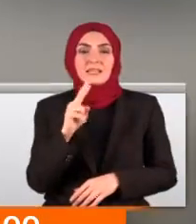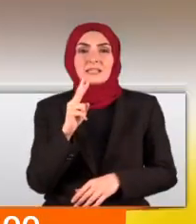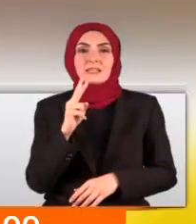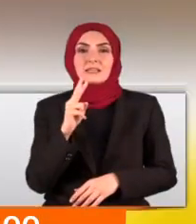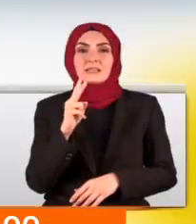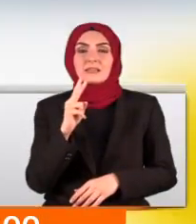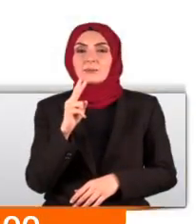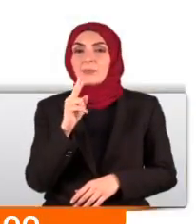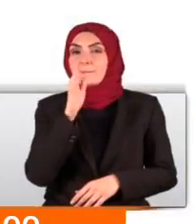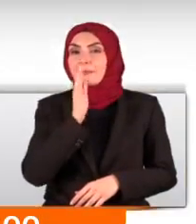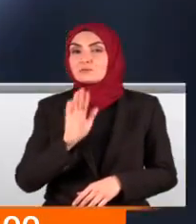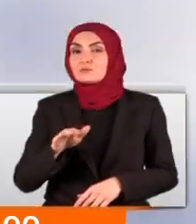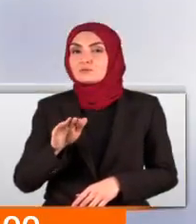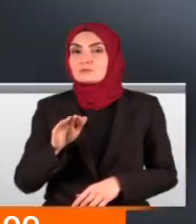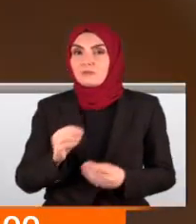çıktı.